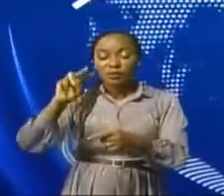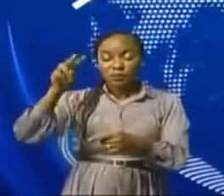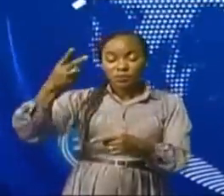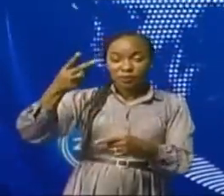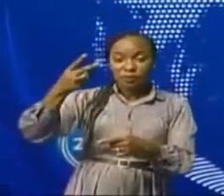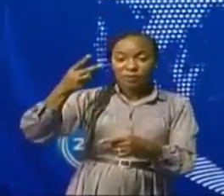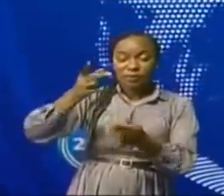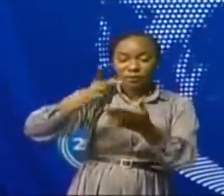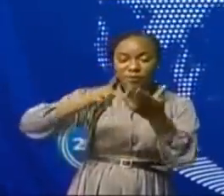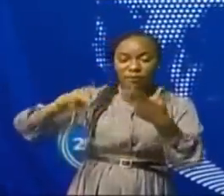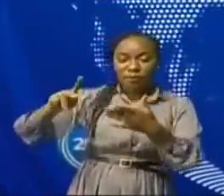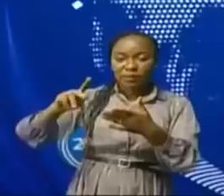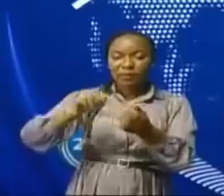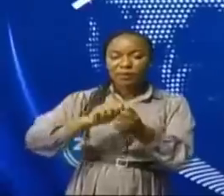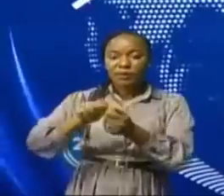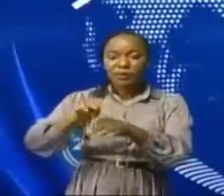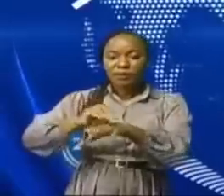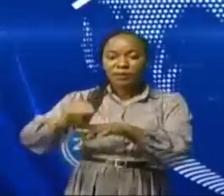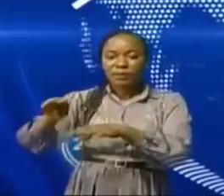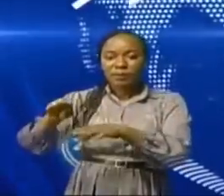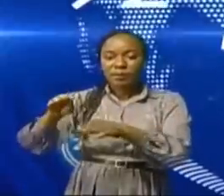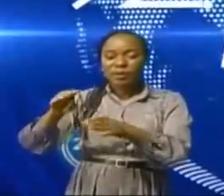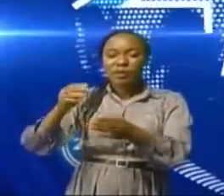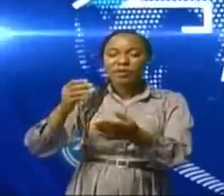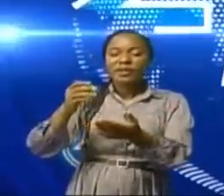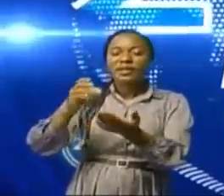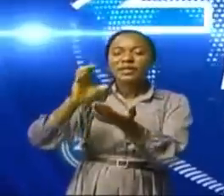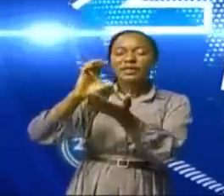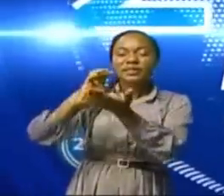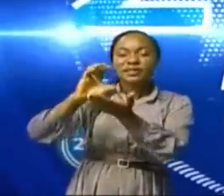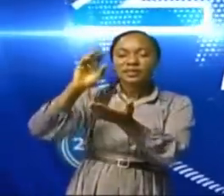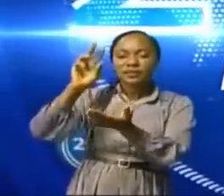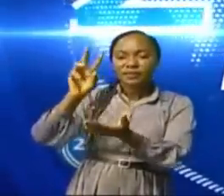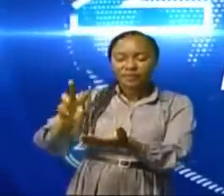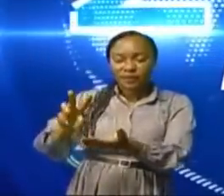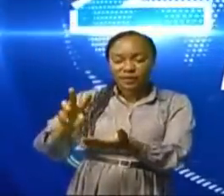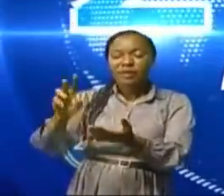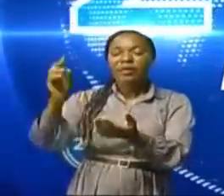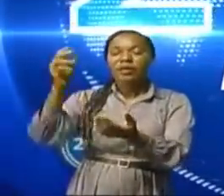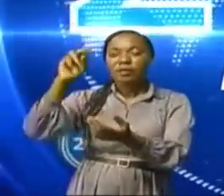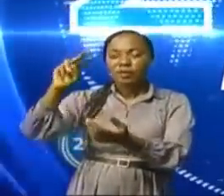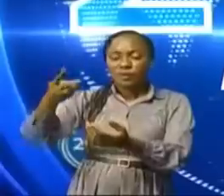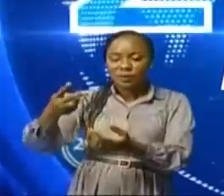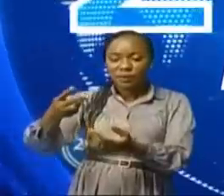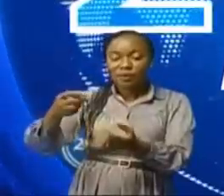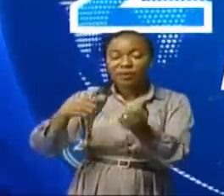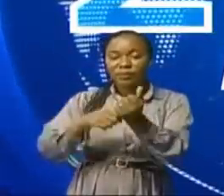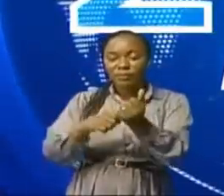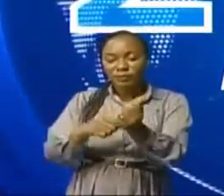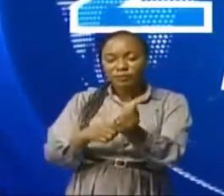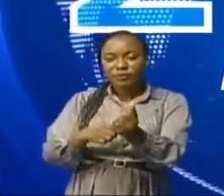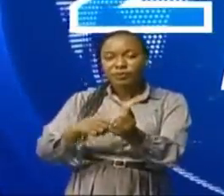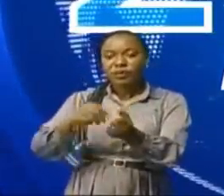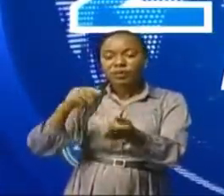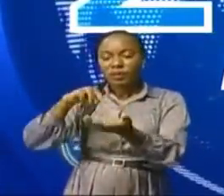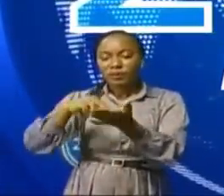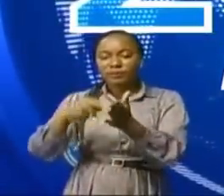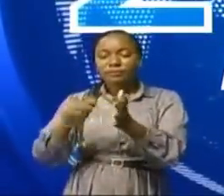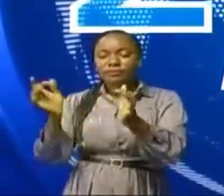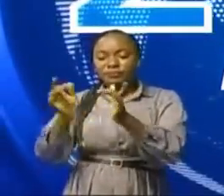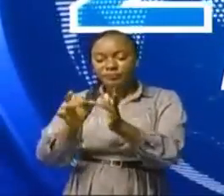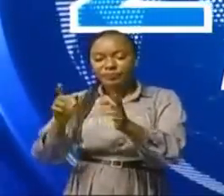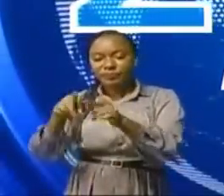D'abord par notation des CV, ensuite par entretien ou interview. Seuls les candidats retenus sont contactés et